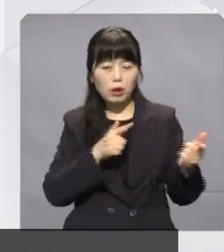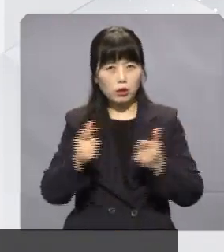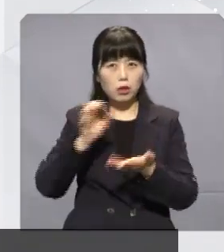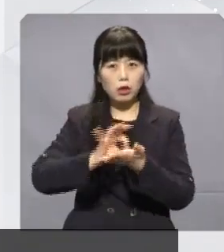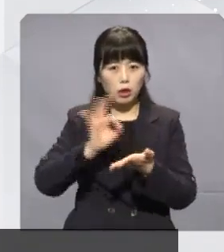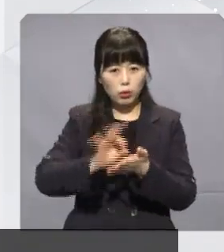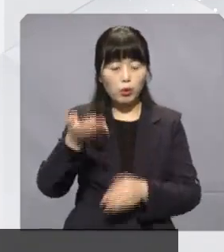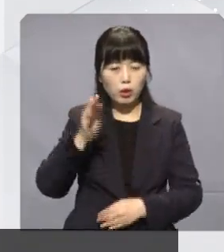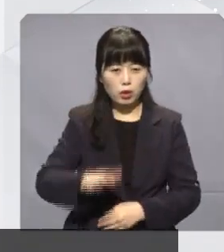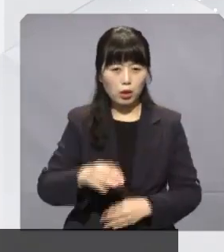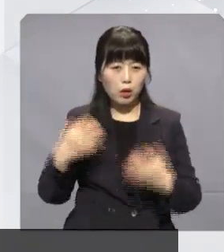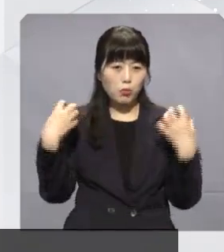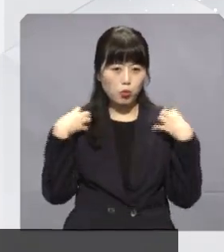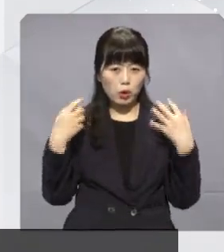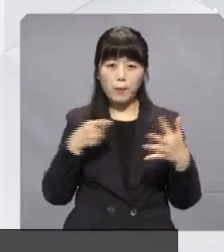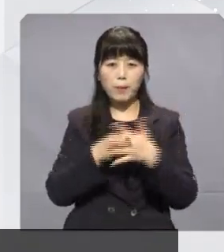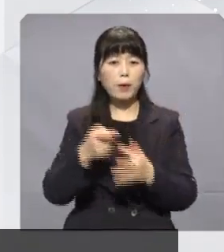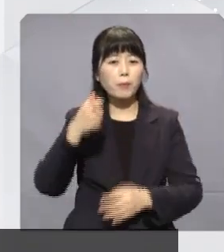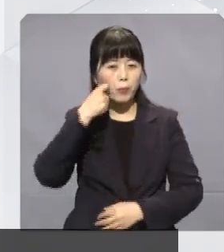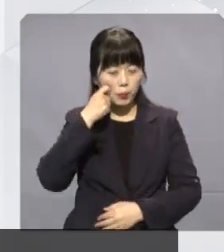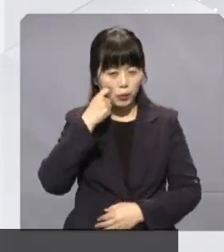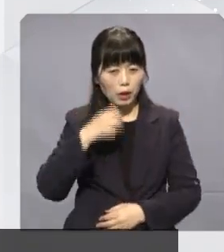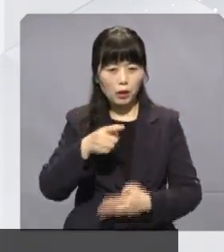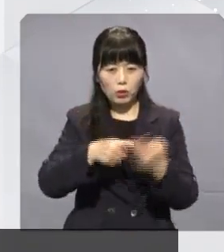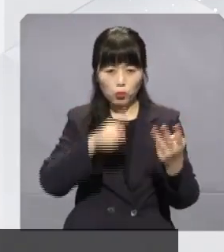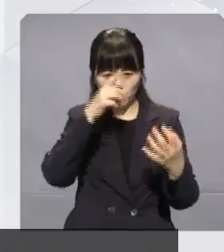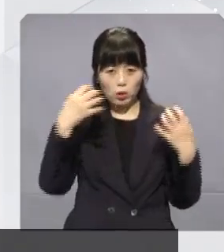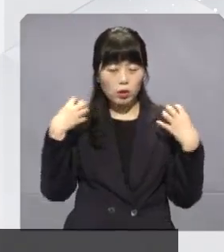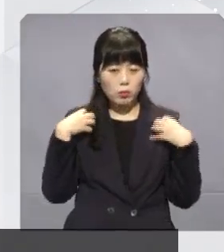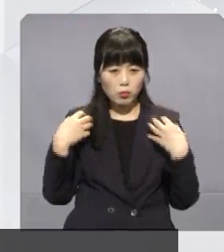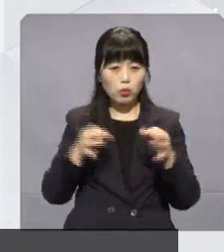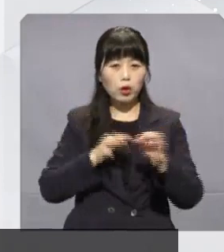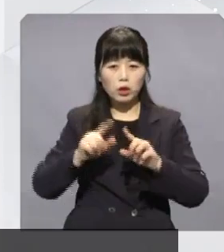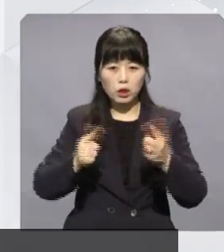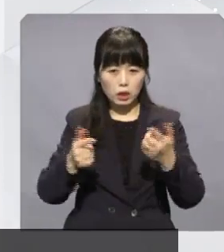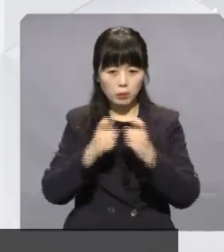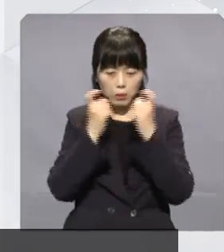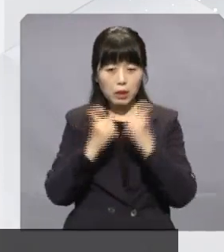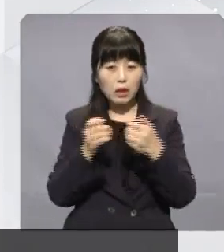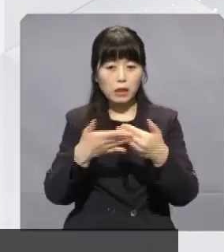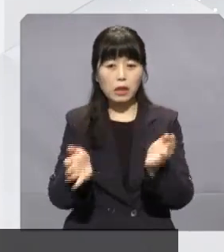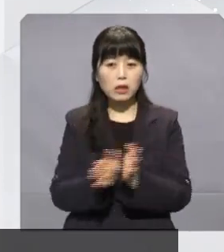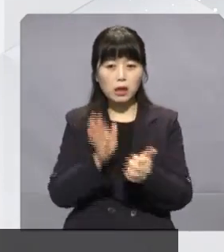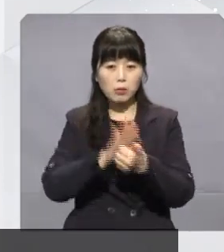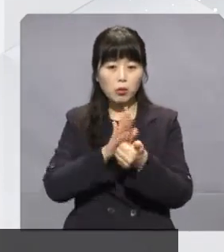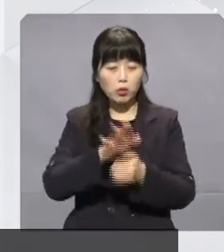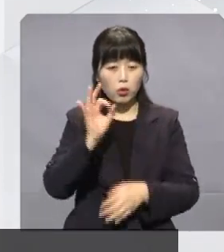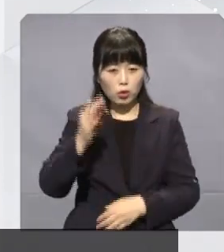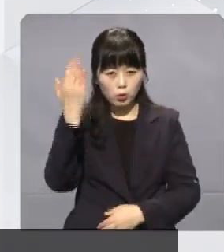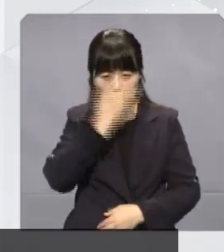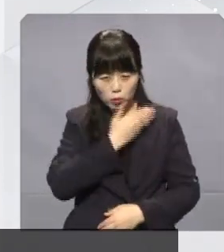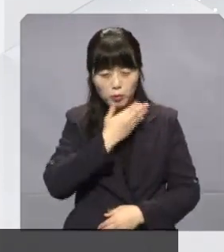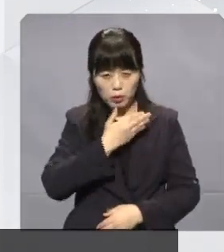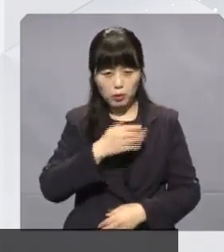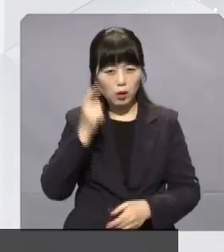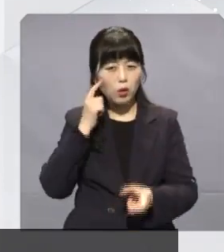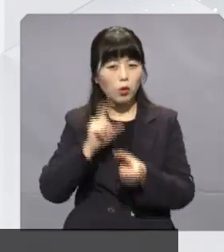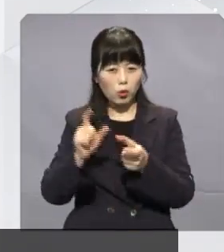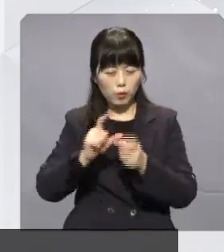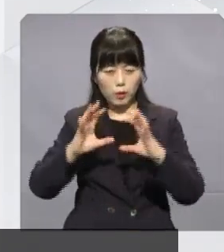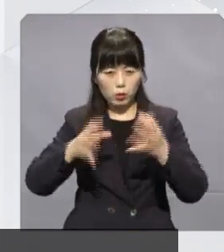등에 쓰였지만 부처는 파악하지 못하고 있었다 인터넷 정부는 비영리 민간단체 보조금의 투명성 재고를